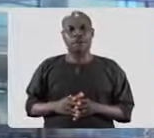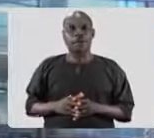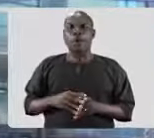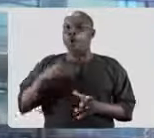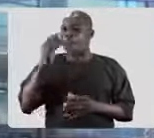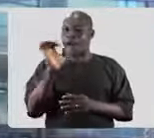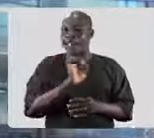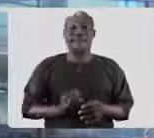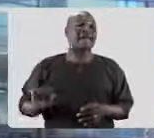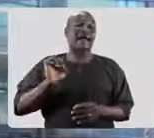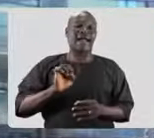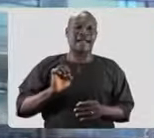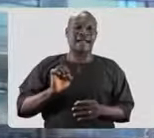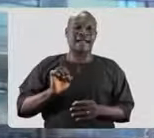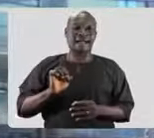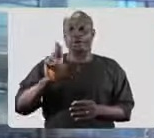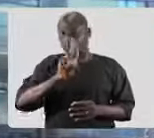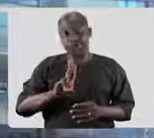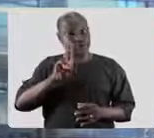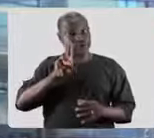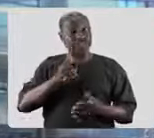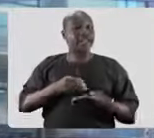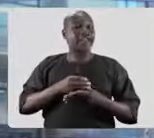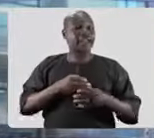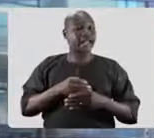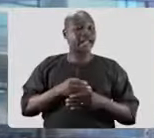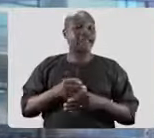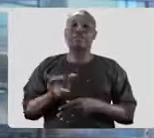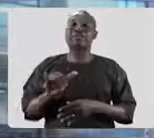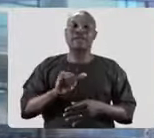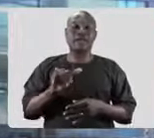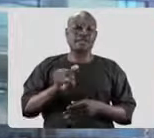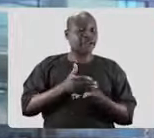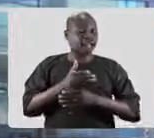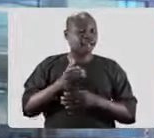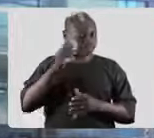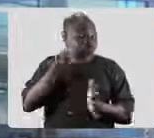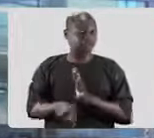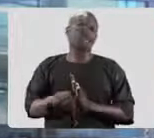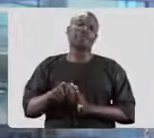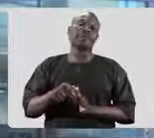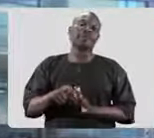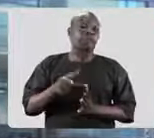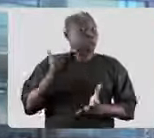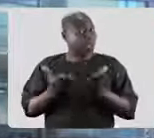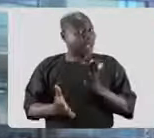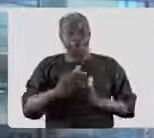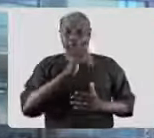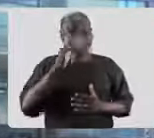diya oche Sikano, Sikano, ena ubiwu. Ti say biya wante